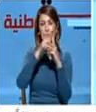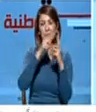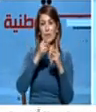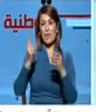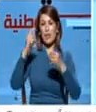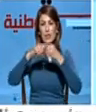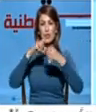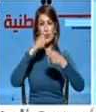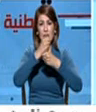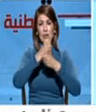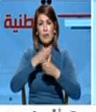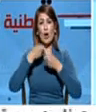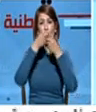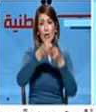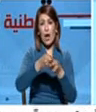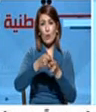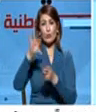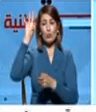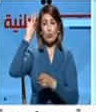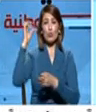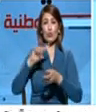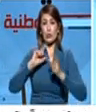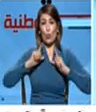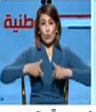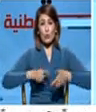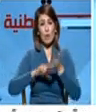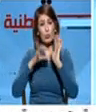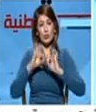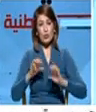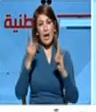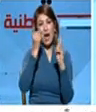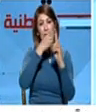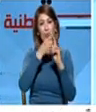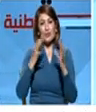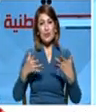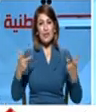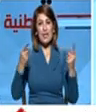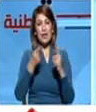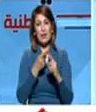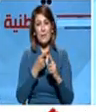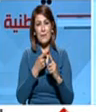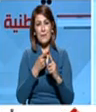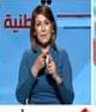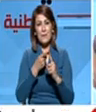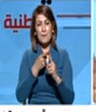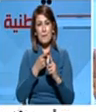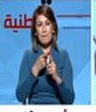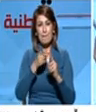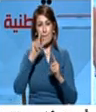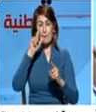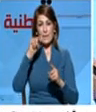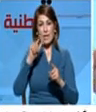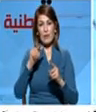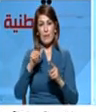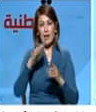ندخل الفلوس للدوله من اجل انا خدمتي دون كل يوم مزيد مهم انه الناس ما معناها اه منعرفش معناها الاندرال